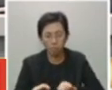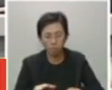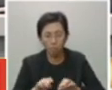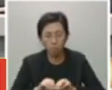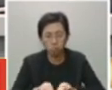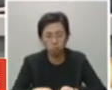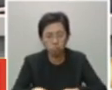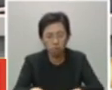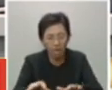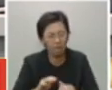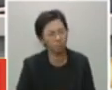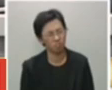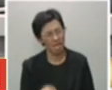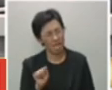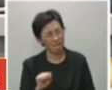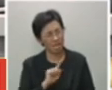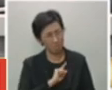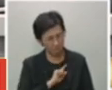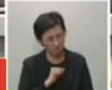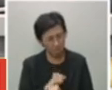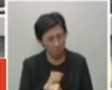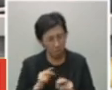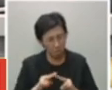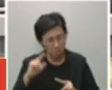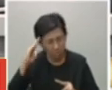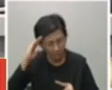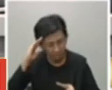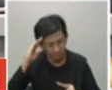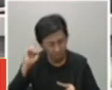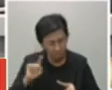มมั่นใจว่าไม่ใช่ภารกิจของกระทรวงกลาโหม